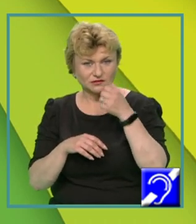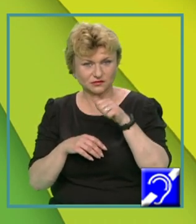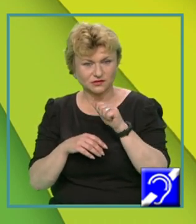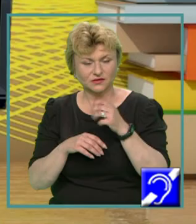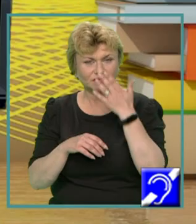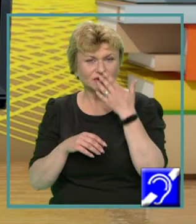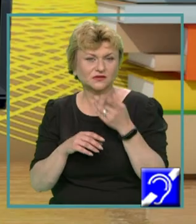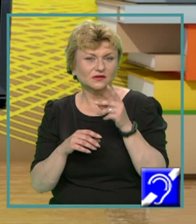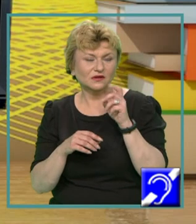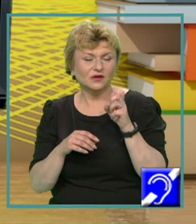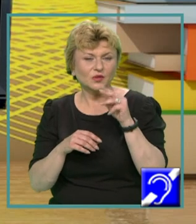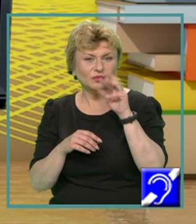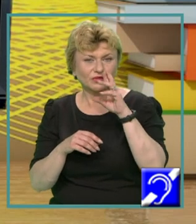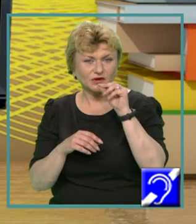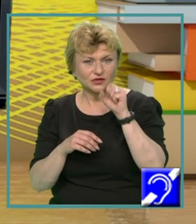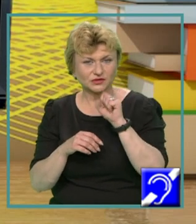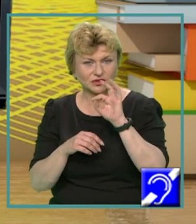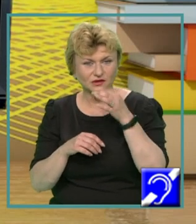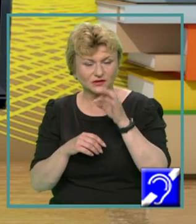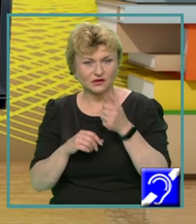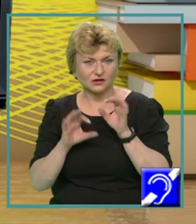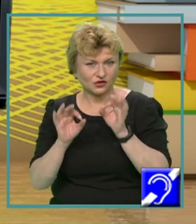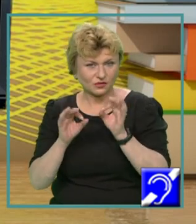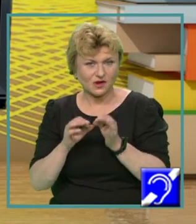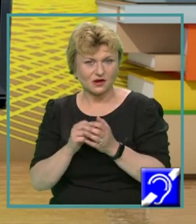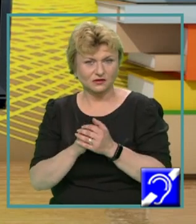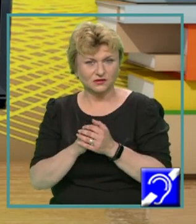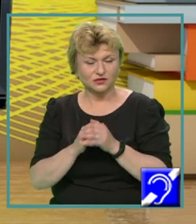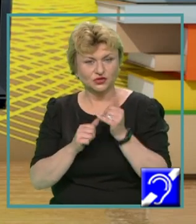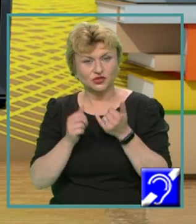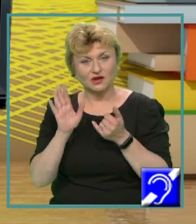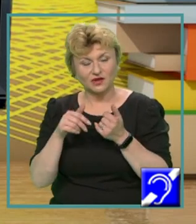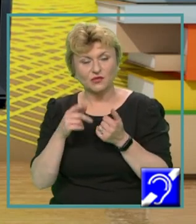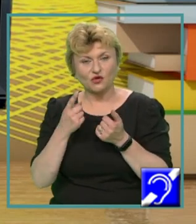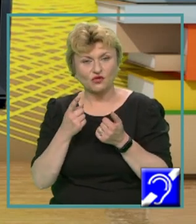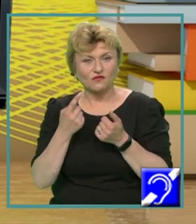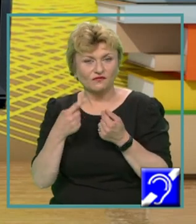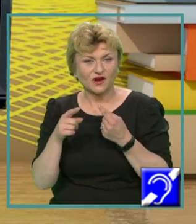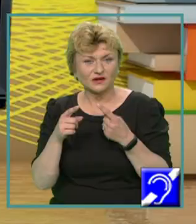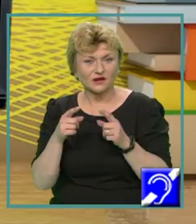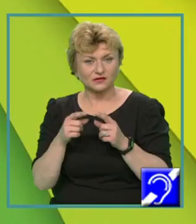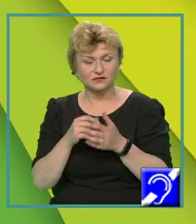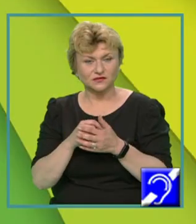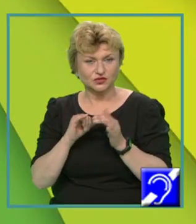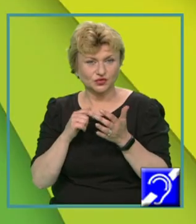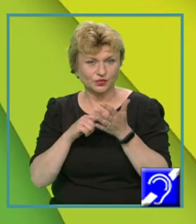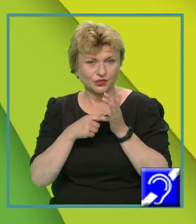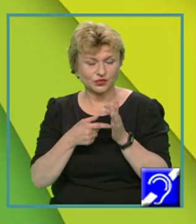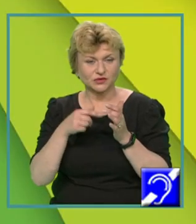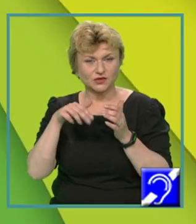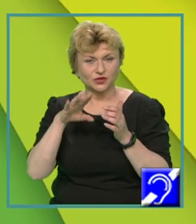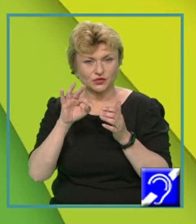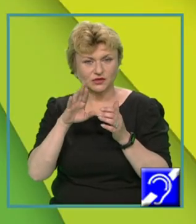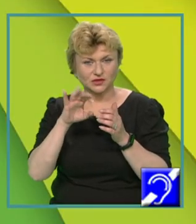prostata normală. Iată la subiectul 1C avem o variantă corectă de răspuns. Avem funcțiile de nutriție și am